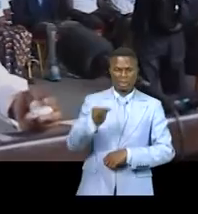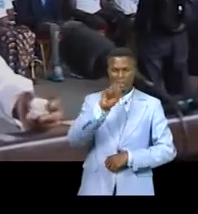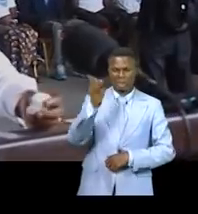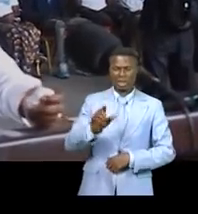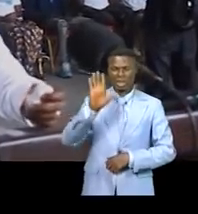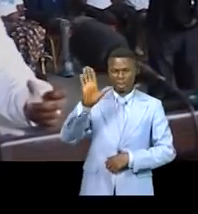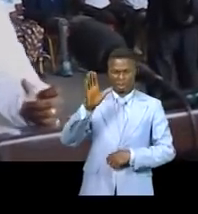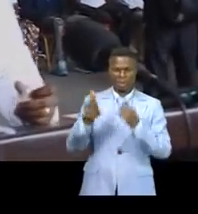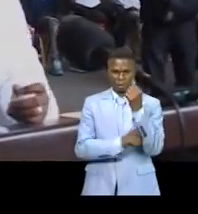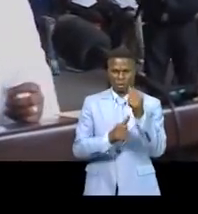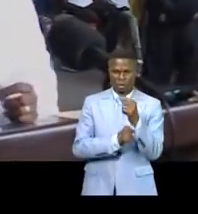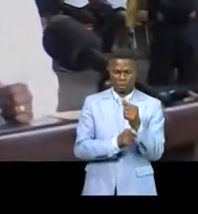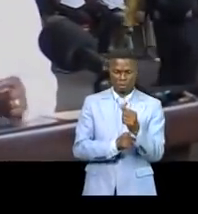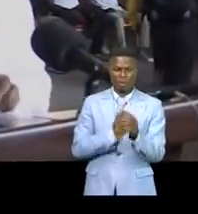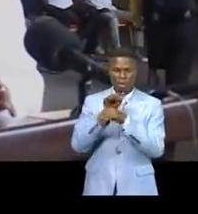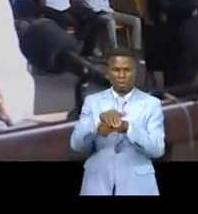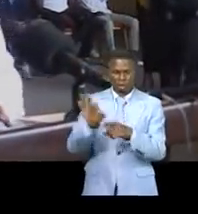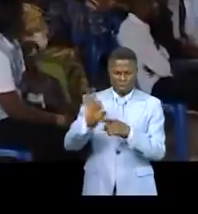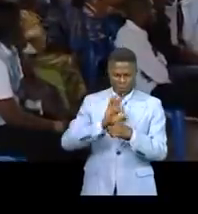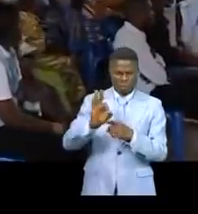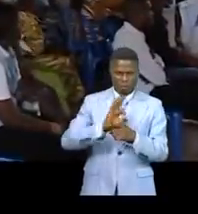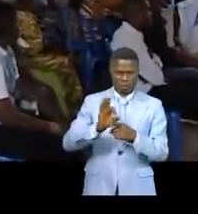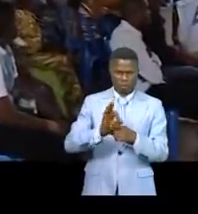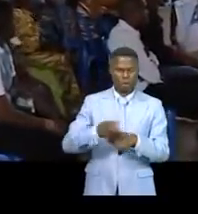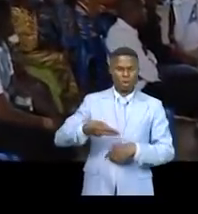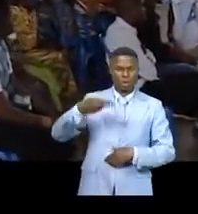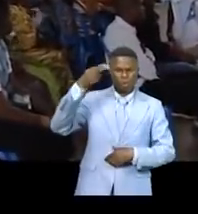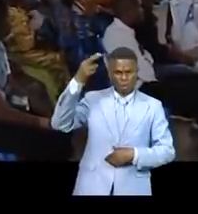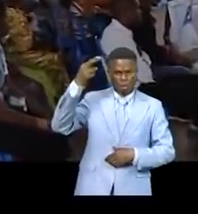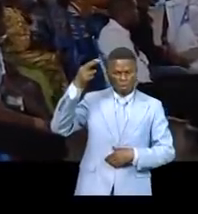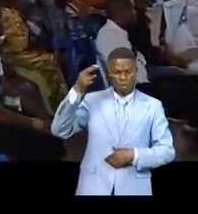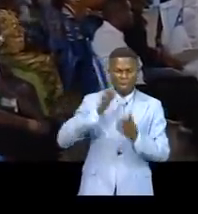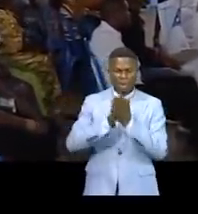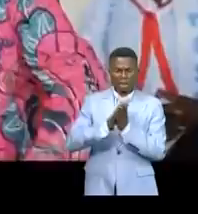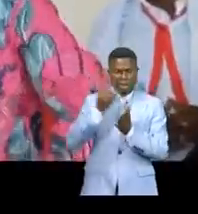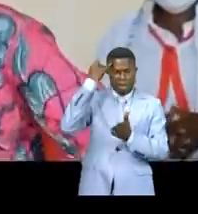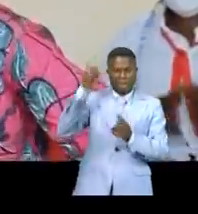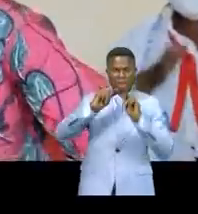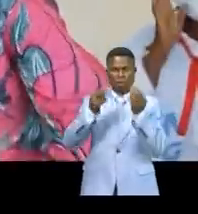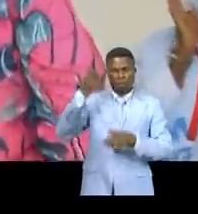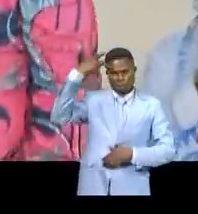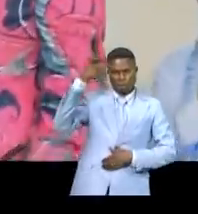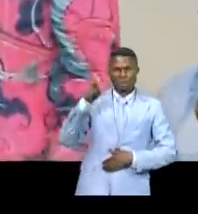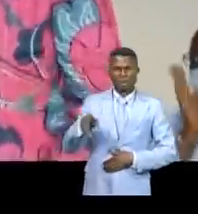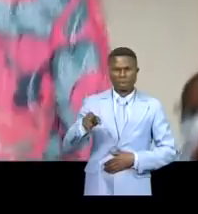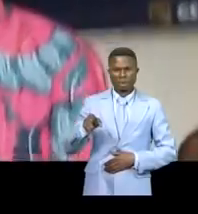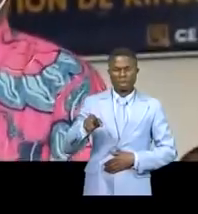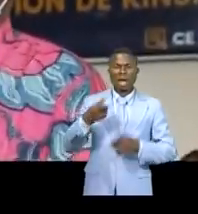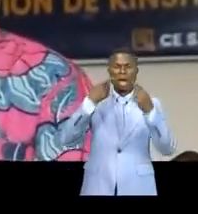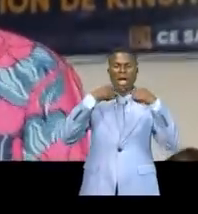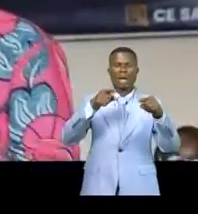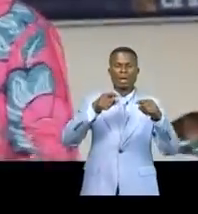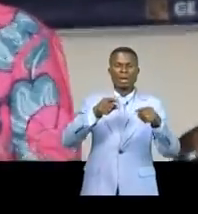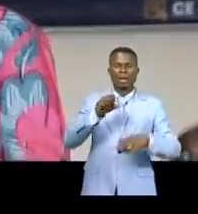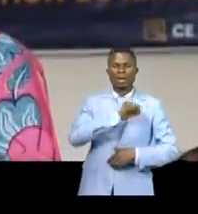et sous-sectionnaires ont suivi une formation de haut niveau axée sur l'idéologie du parti. Signalons que